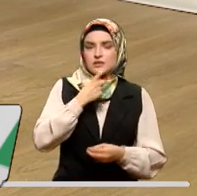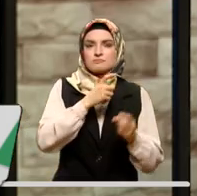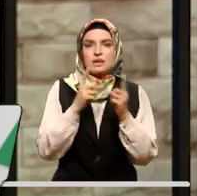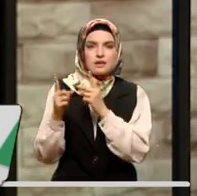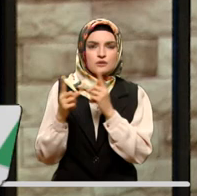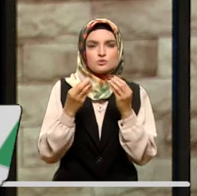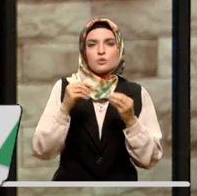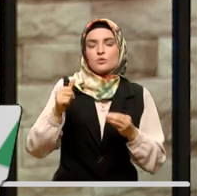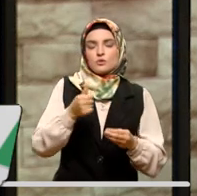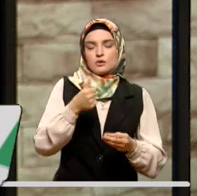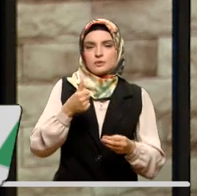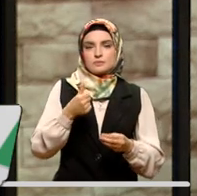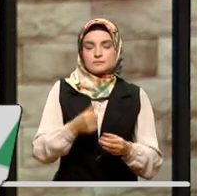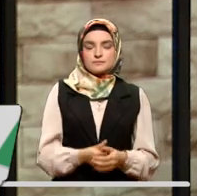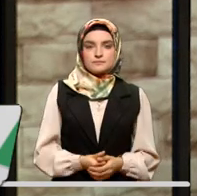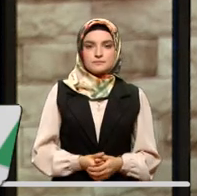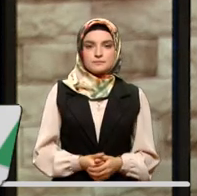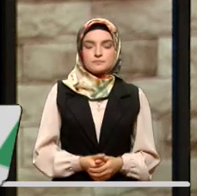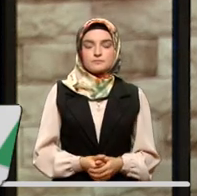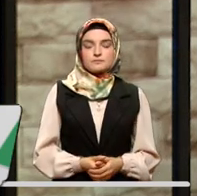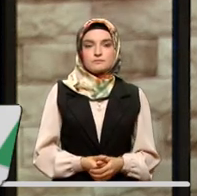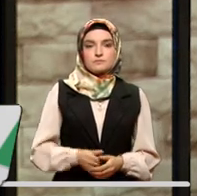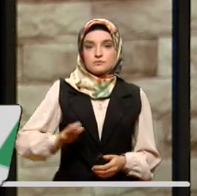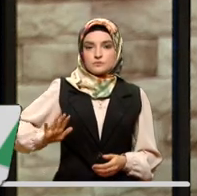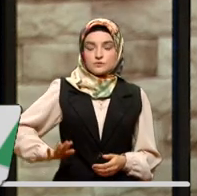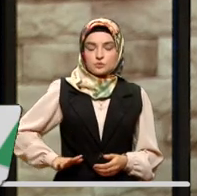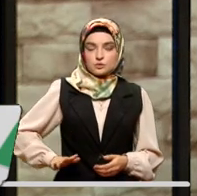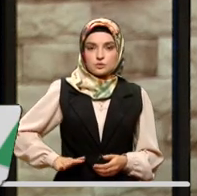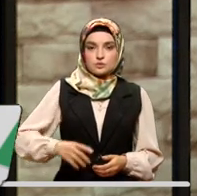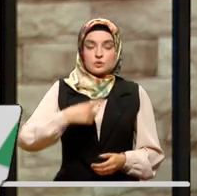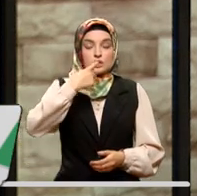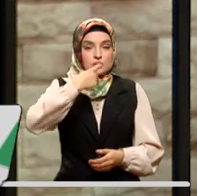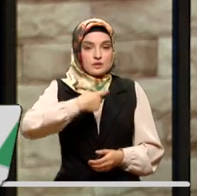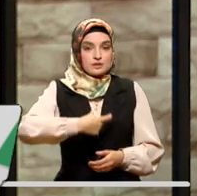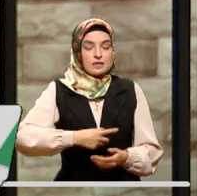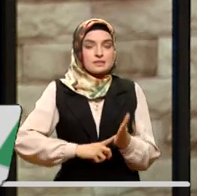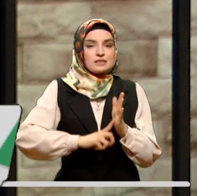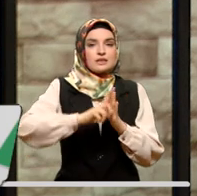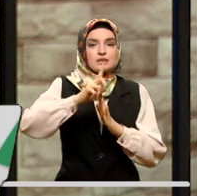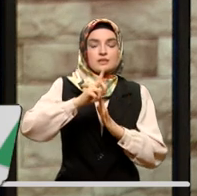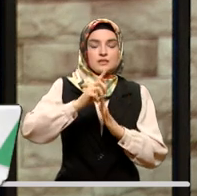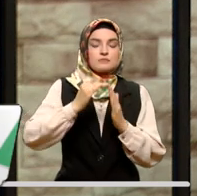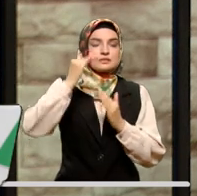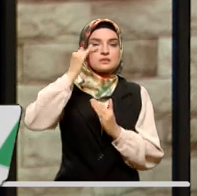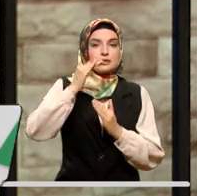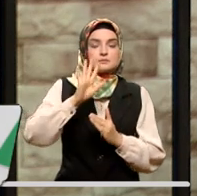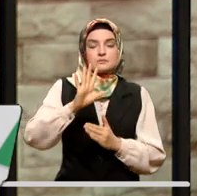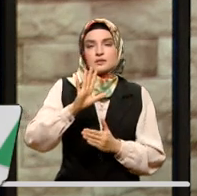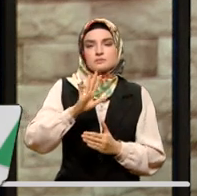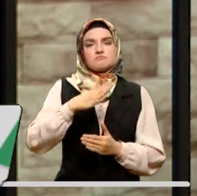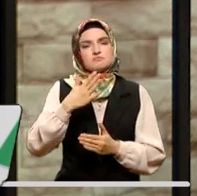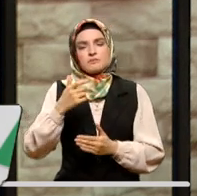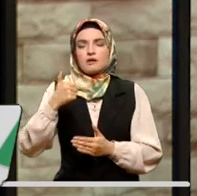önemser eğitimle alakalı ve çocuk şahsiyetinin gelişeceği en zirve yaşın 5 ya da 6 olduğunu